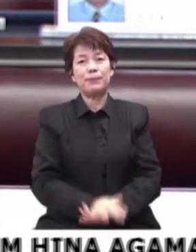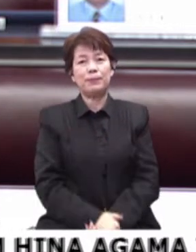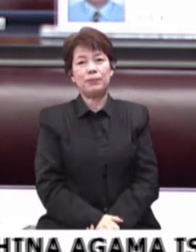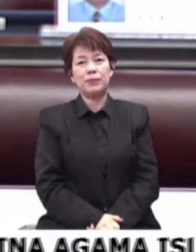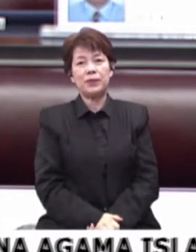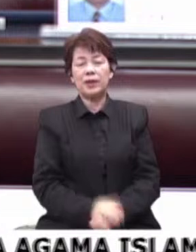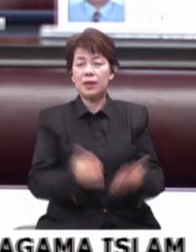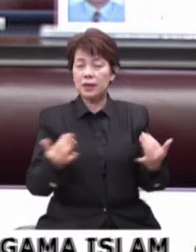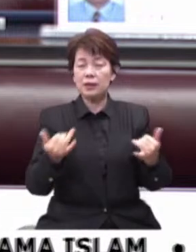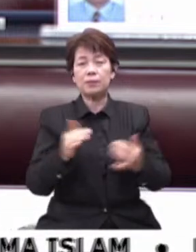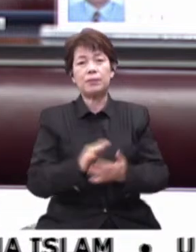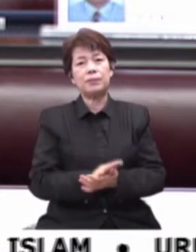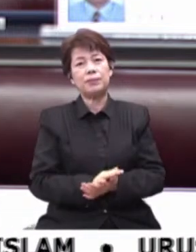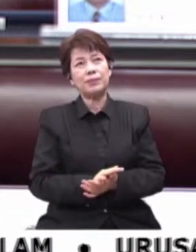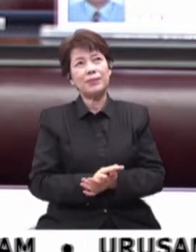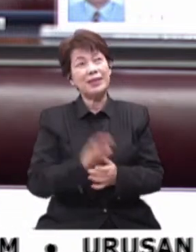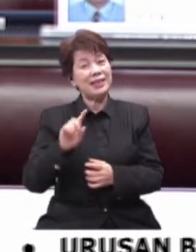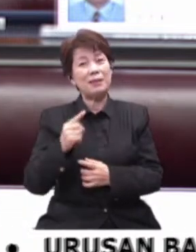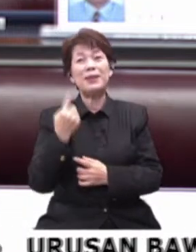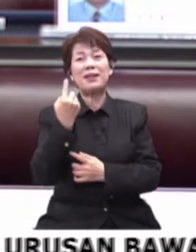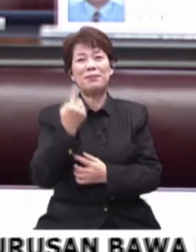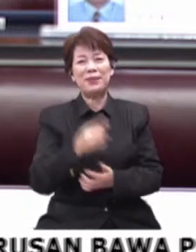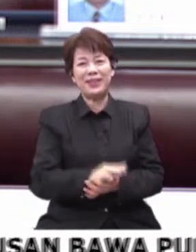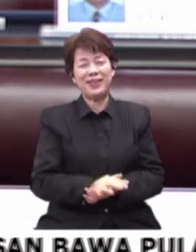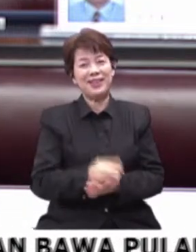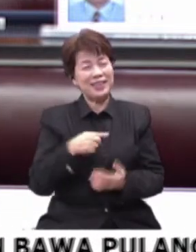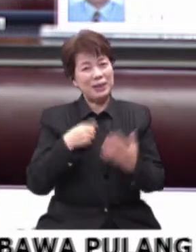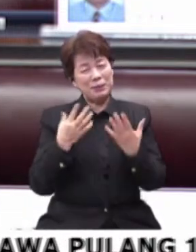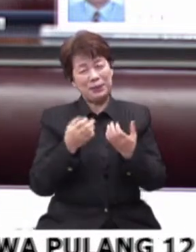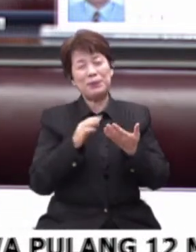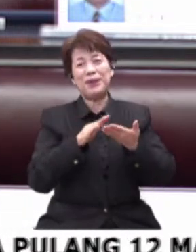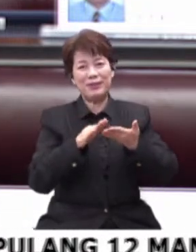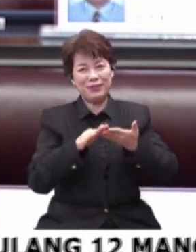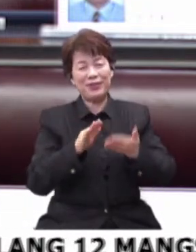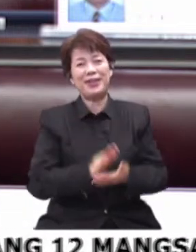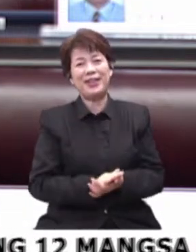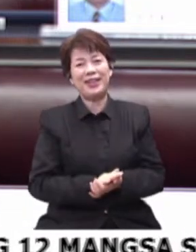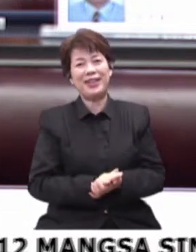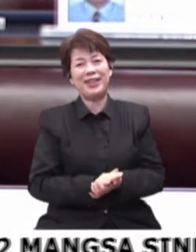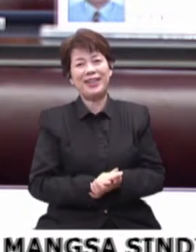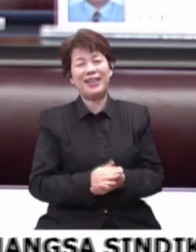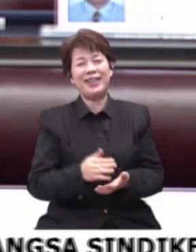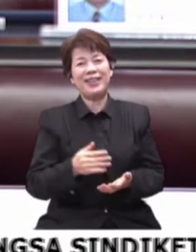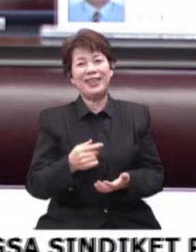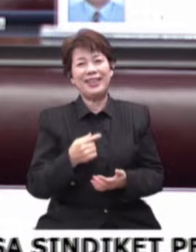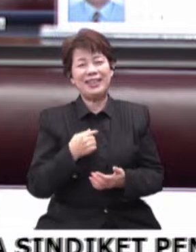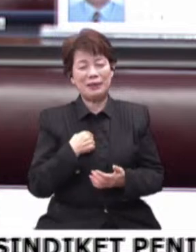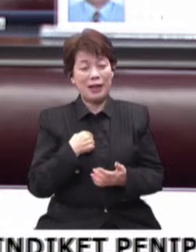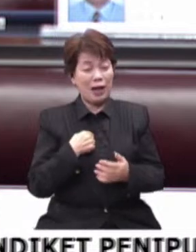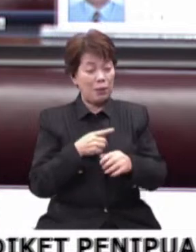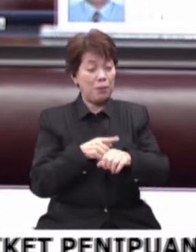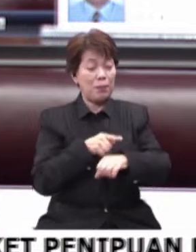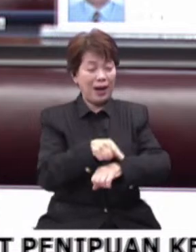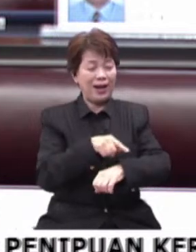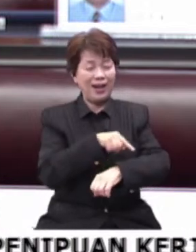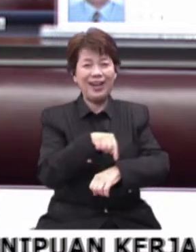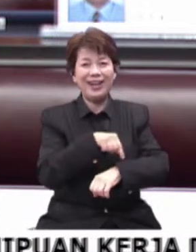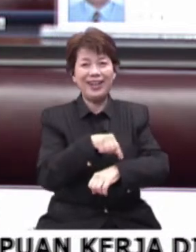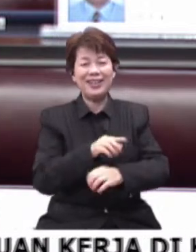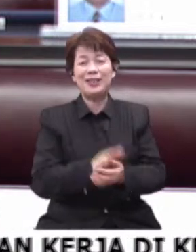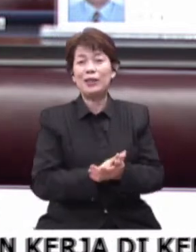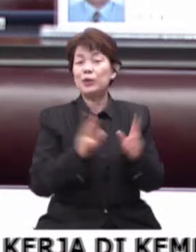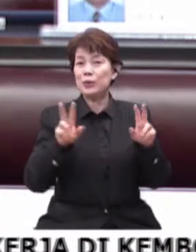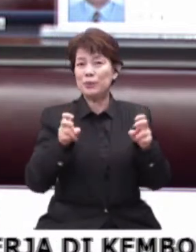ini merupakan kali pertama saya mohon maaf makan masa yang lama untuk saya membahas memilih